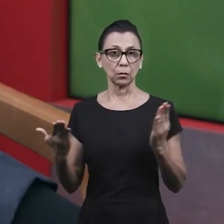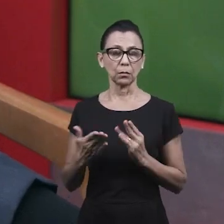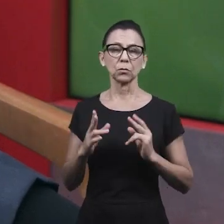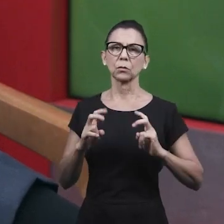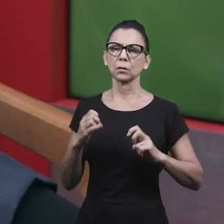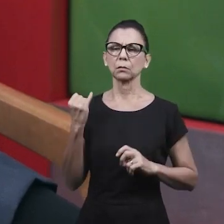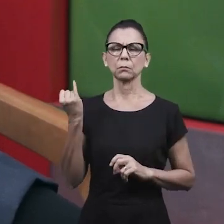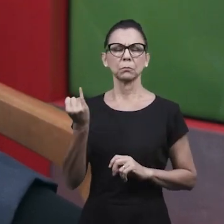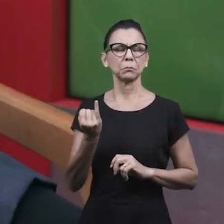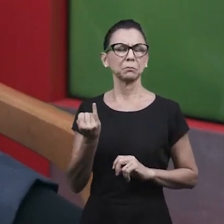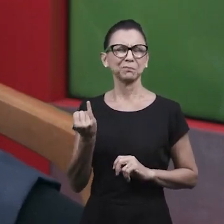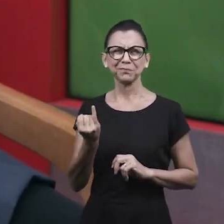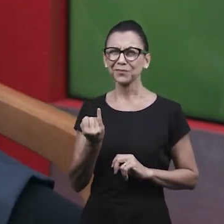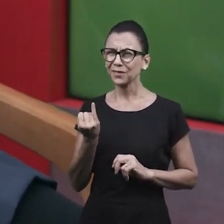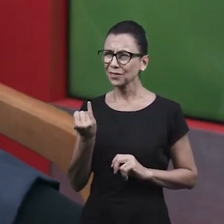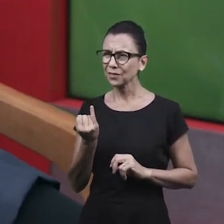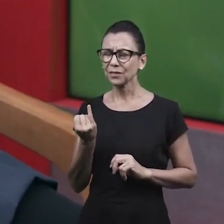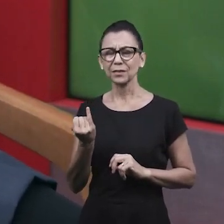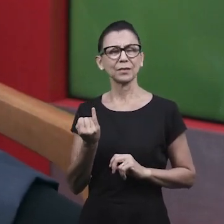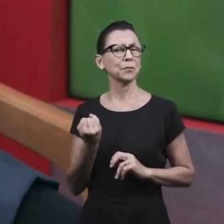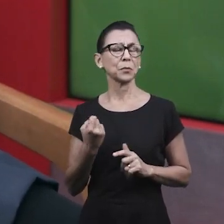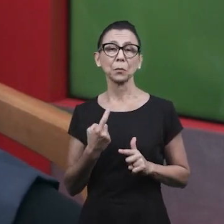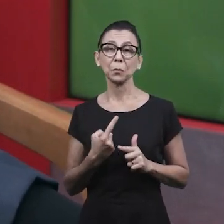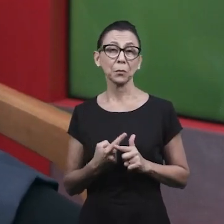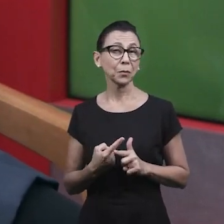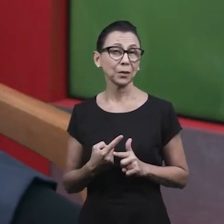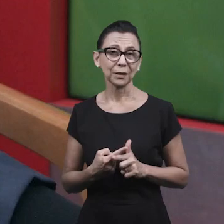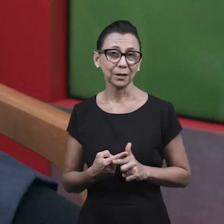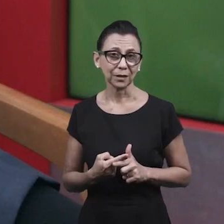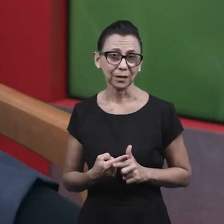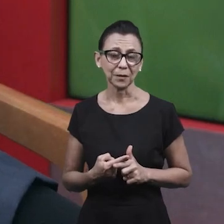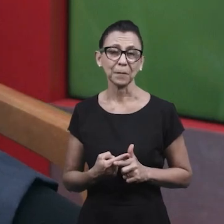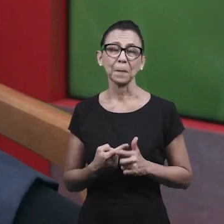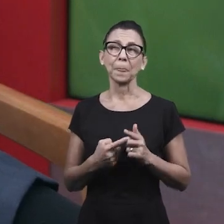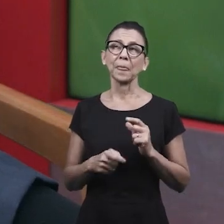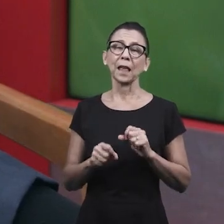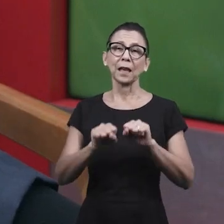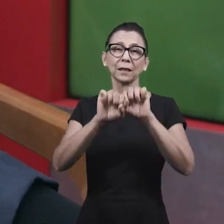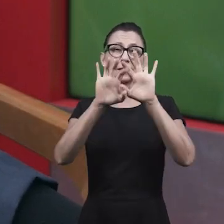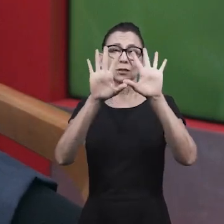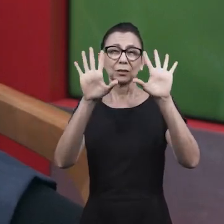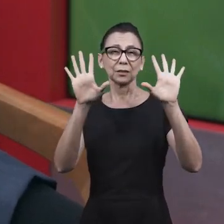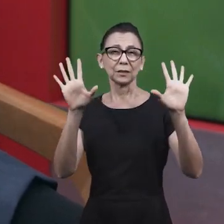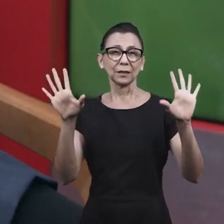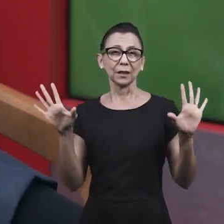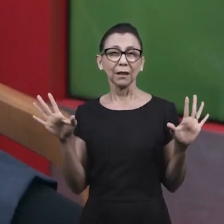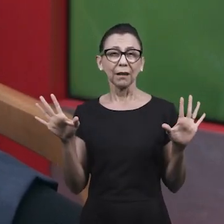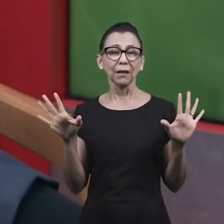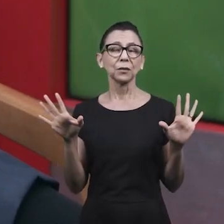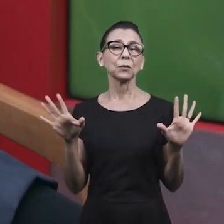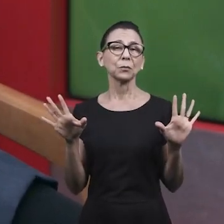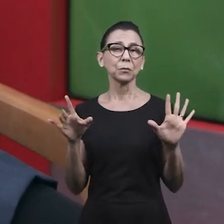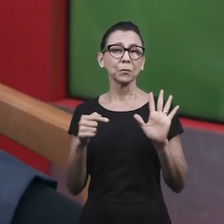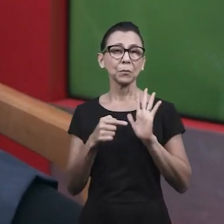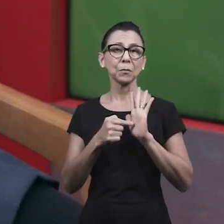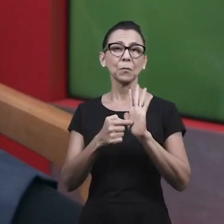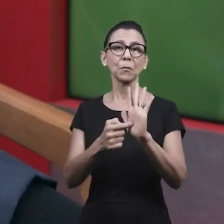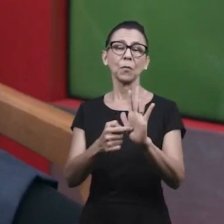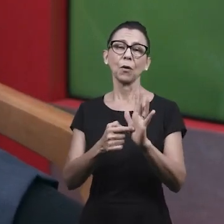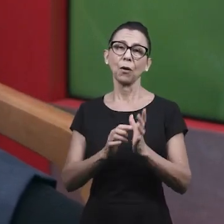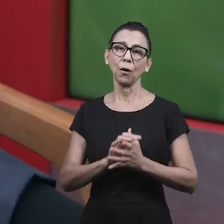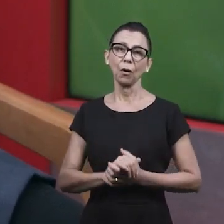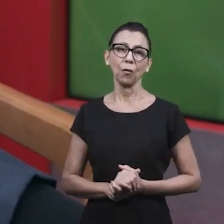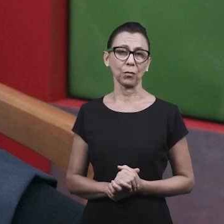la grâce, et aujourd'hui, ce sujet, il est très important. Pourquoi? Parce